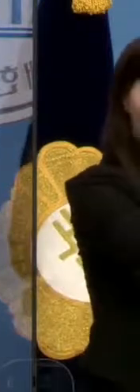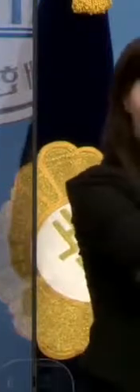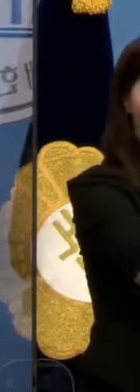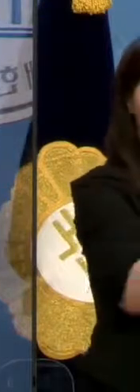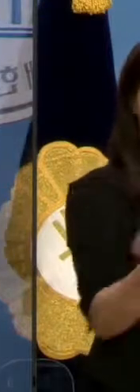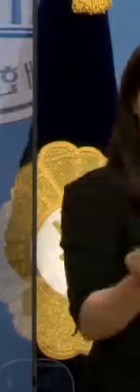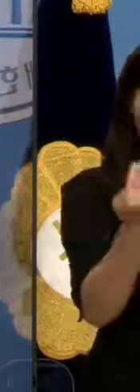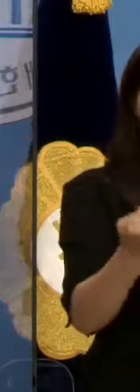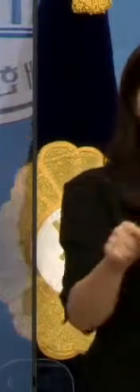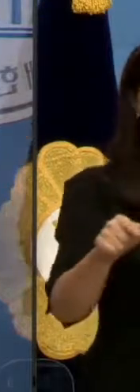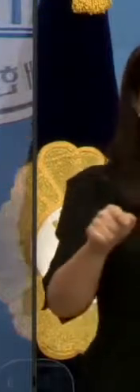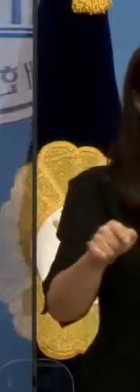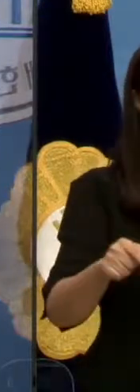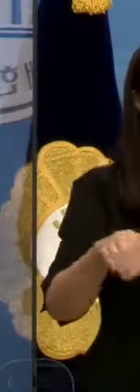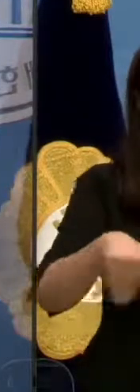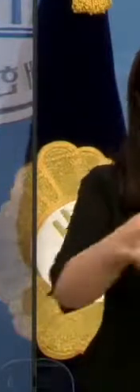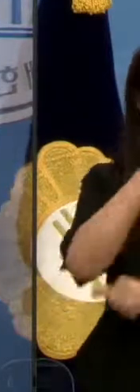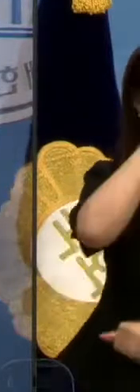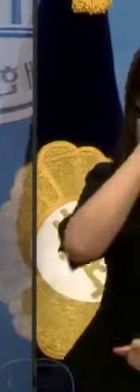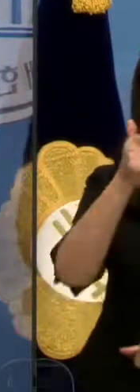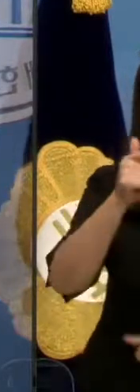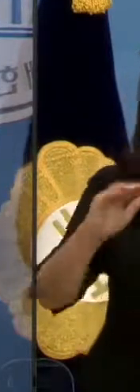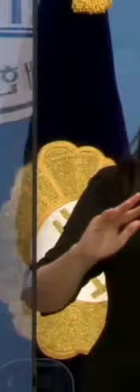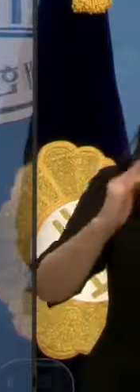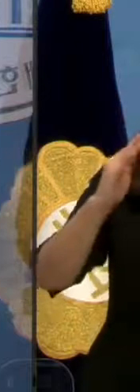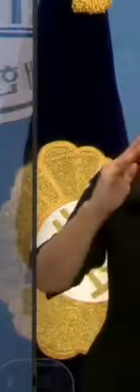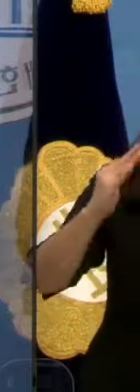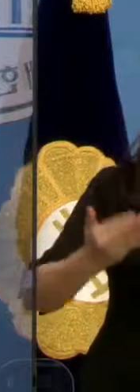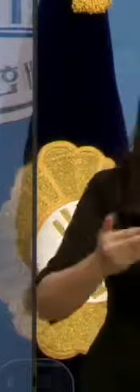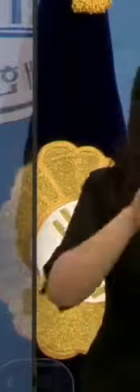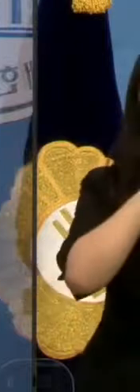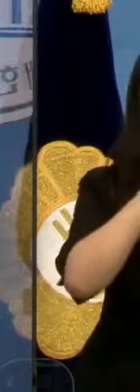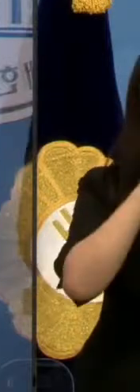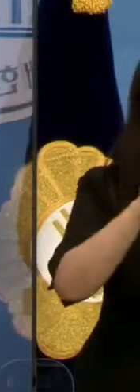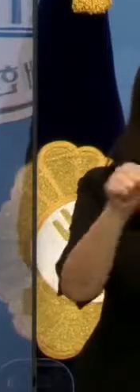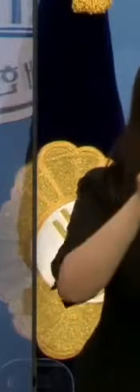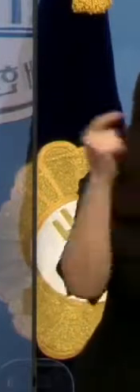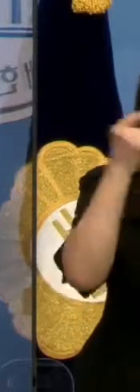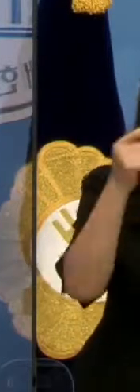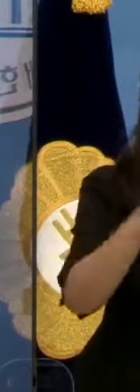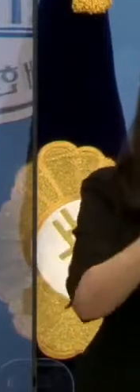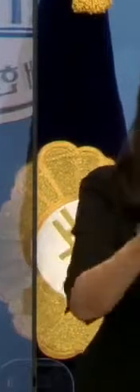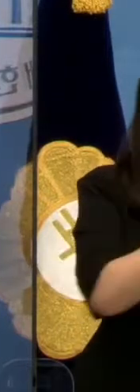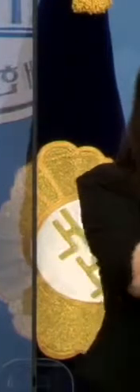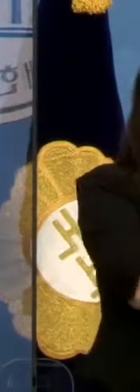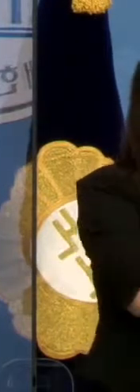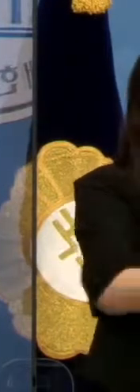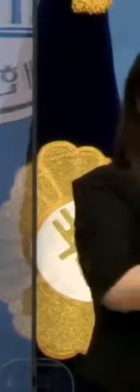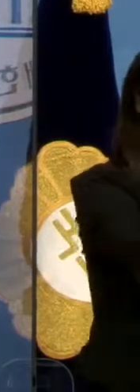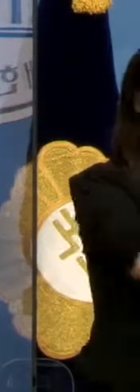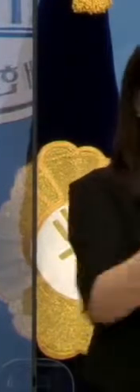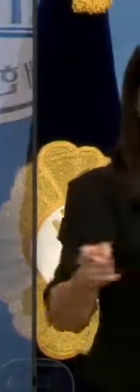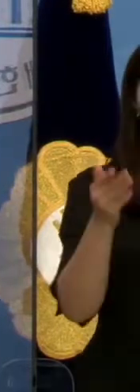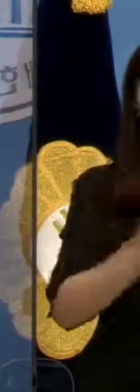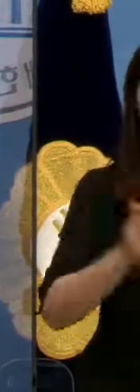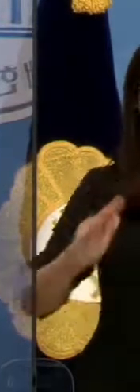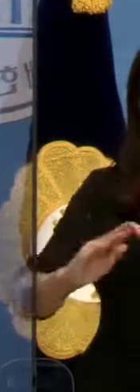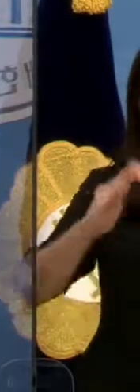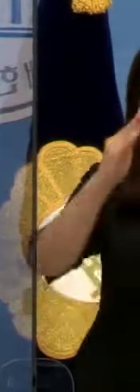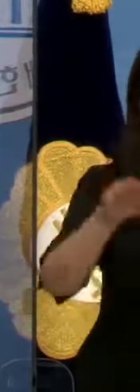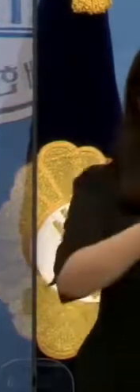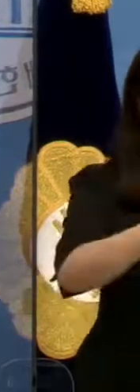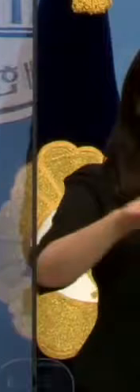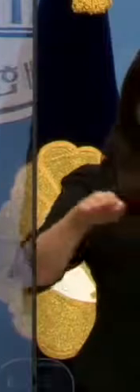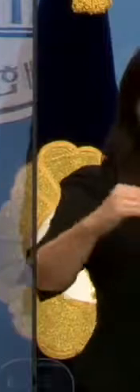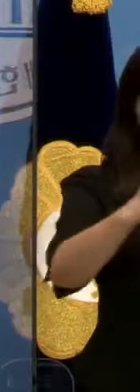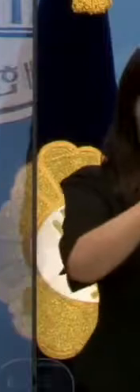지적을 받아왔습니다. 공공주택과 민간 분양주택의 질적 격차를 없애겠습니다. 공공주택을 지을 때 적정